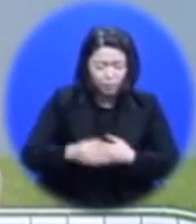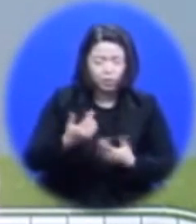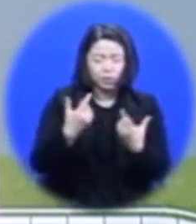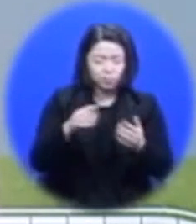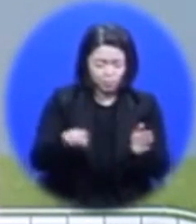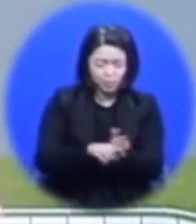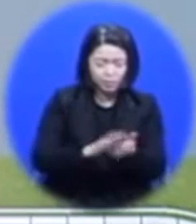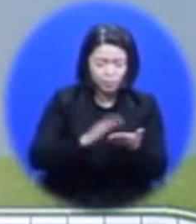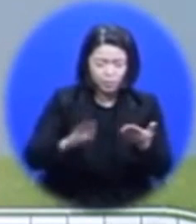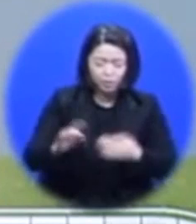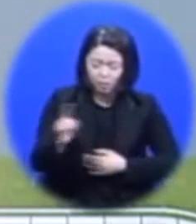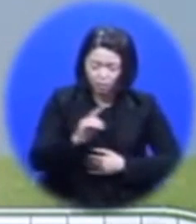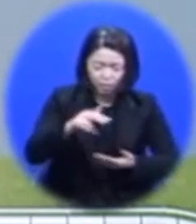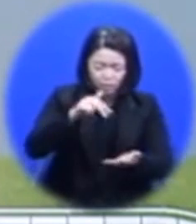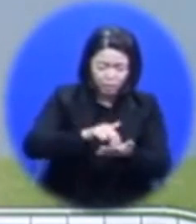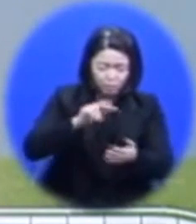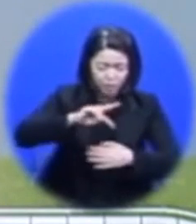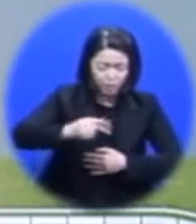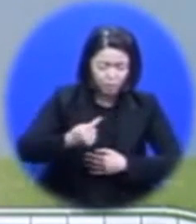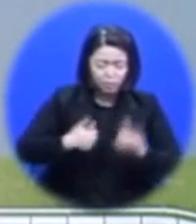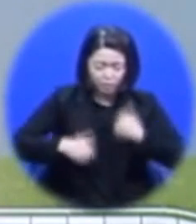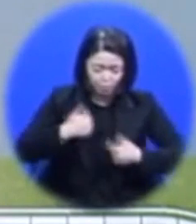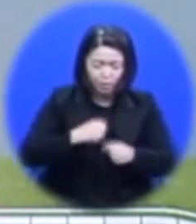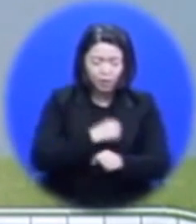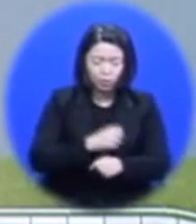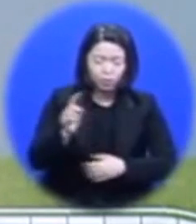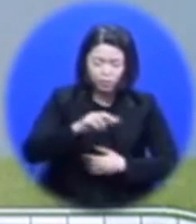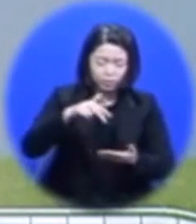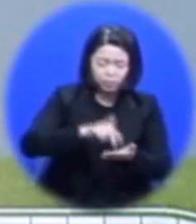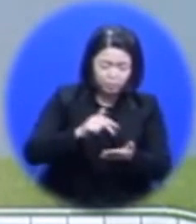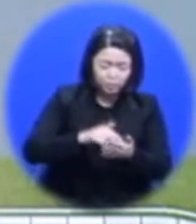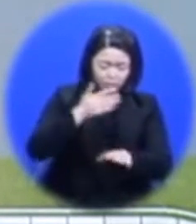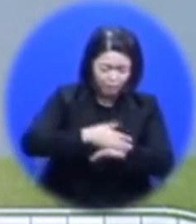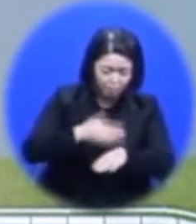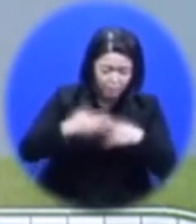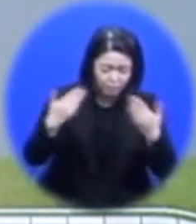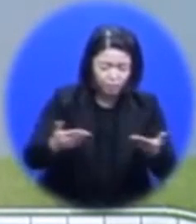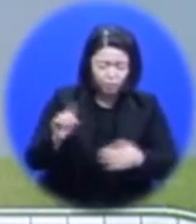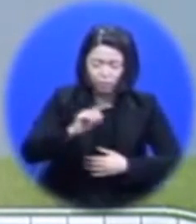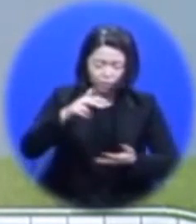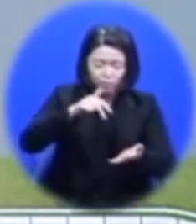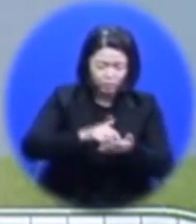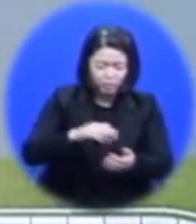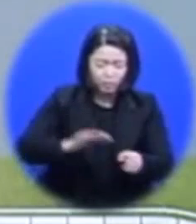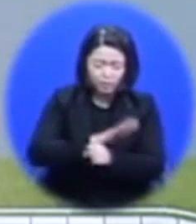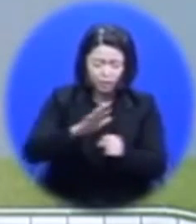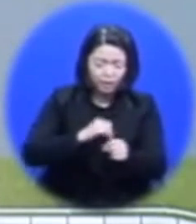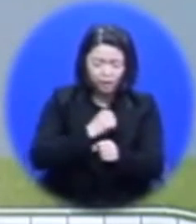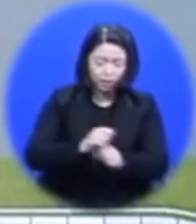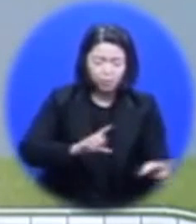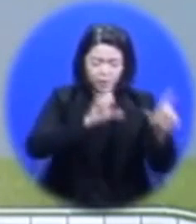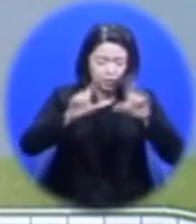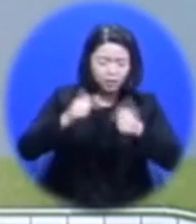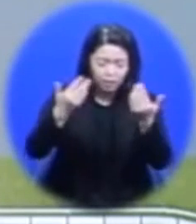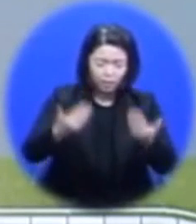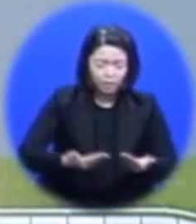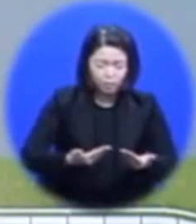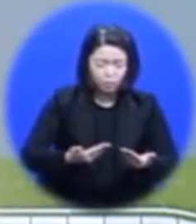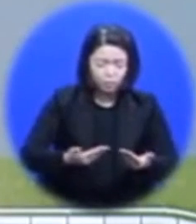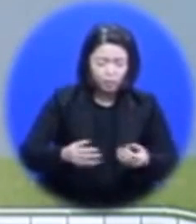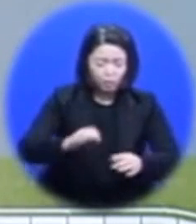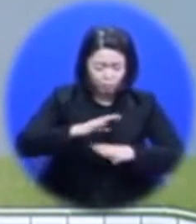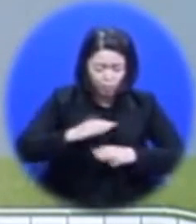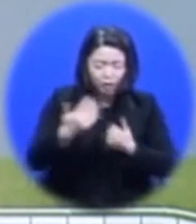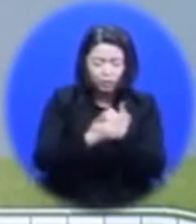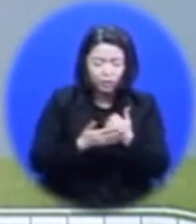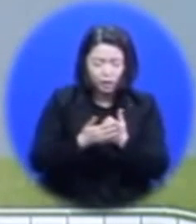믿습니다. 어떤 처지에서도 기뻐하며, 어떤 형편에서도 감사하며, 어떤 처지에서도 사랑하며 살게 해주시는 놀라운